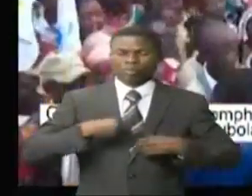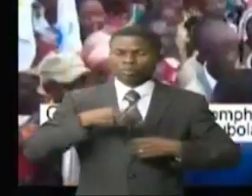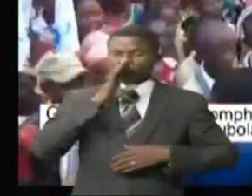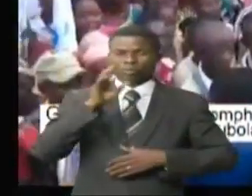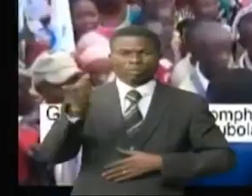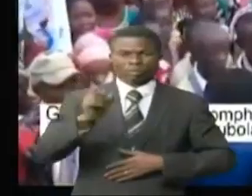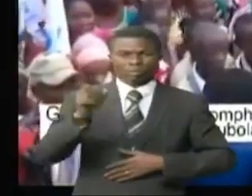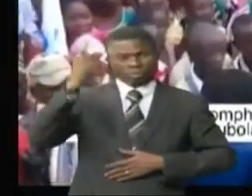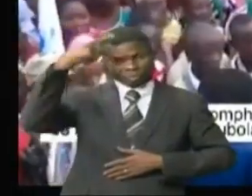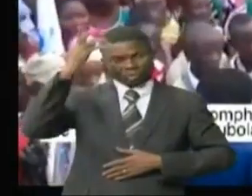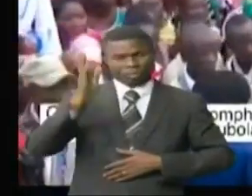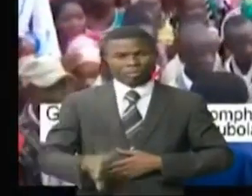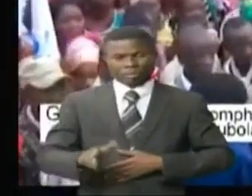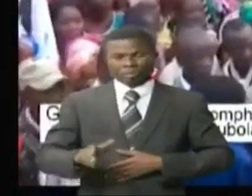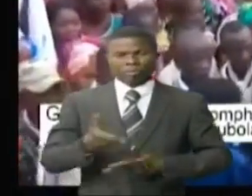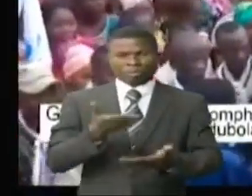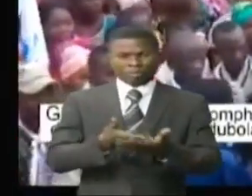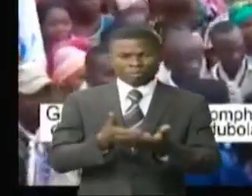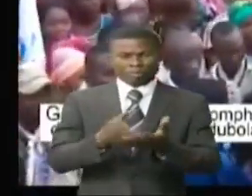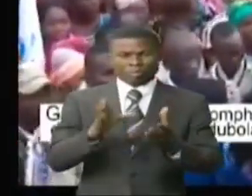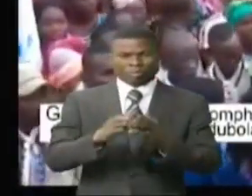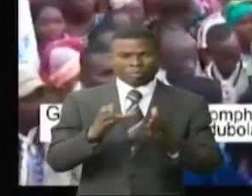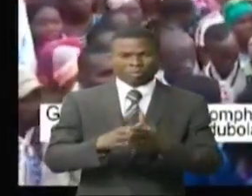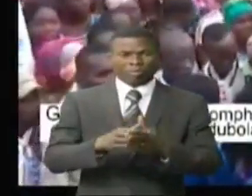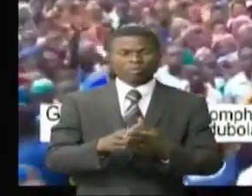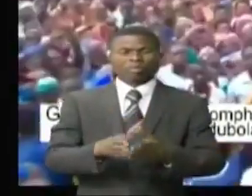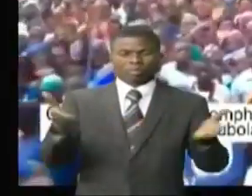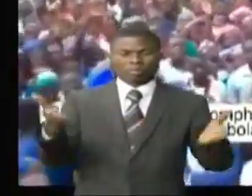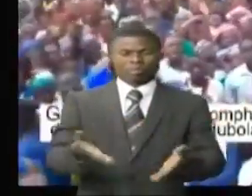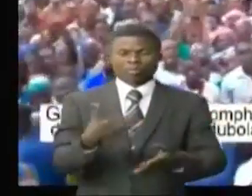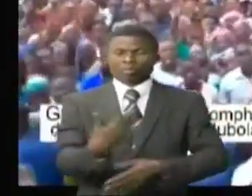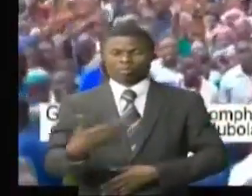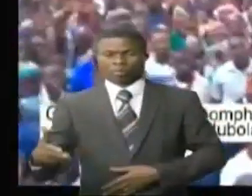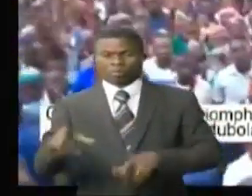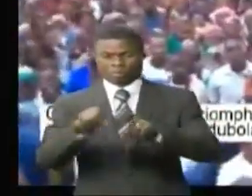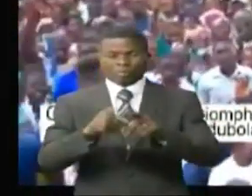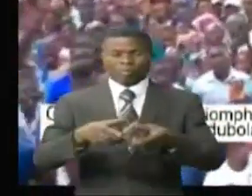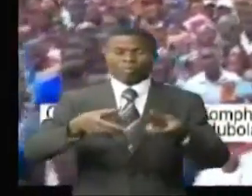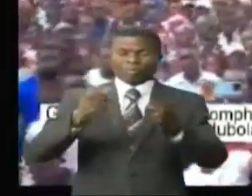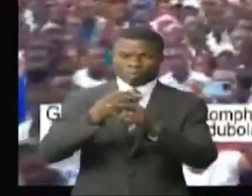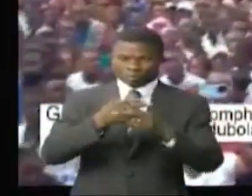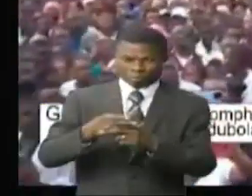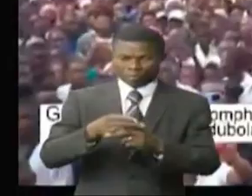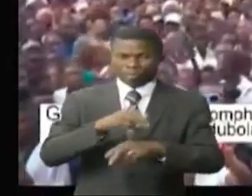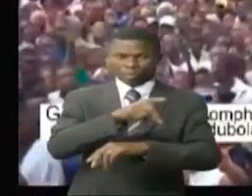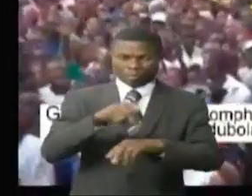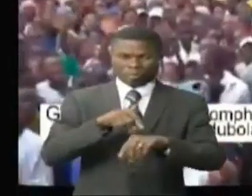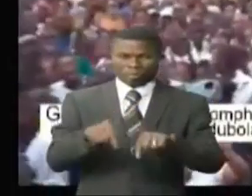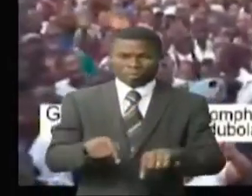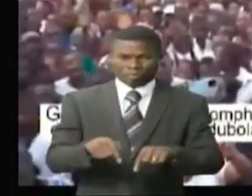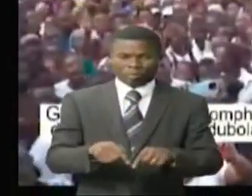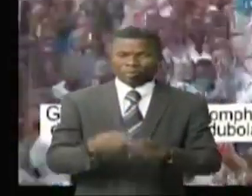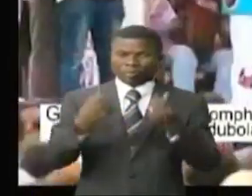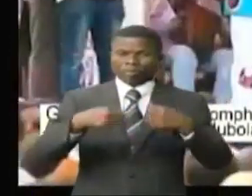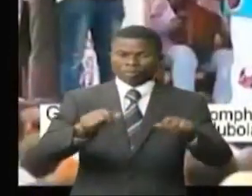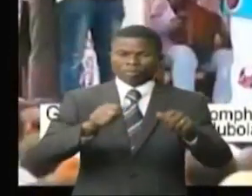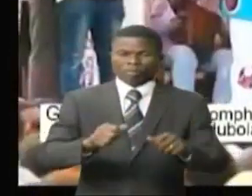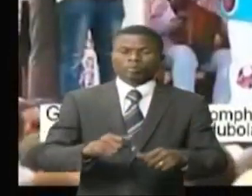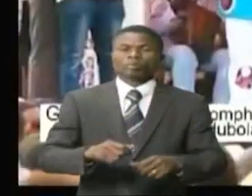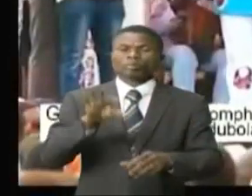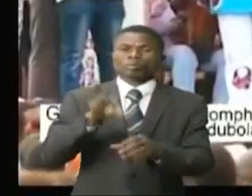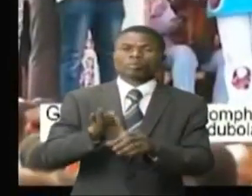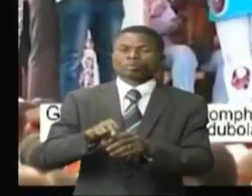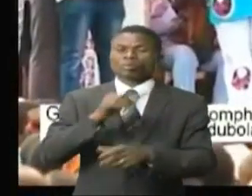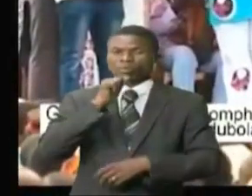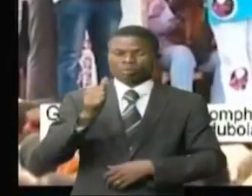manipulation politicienne de tous bords, avec des présents, mais aussi et surtout d'être vigilant, surtout en cette période. Ne jamais vendre sa voix, mieux